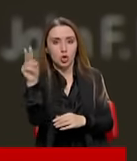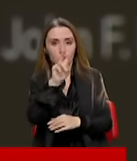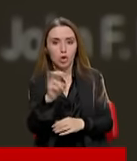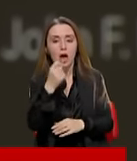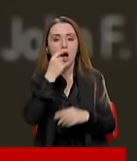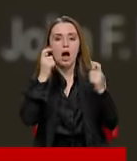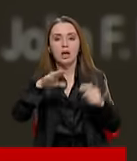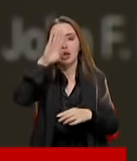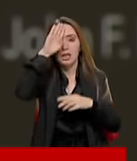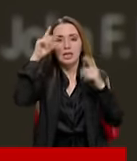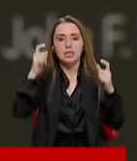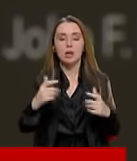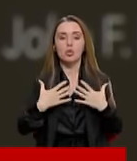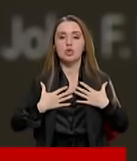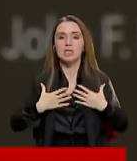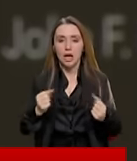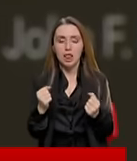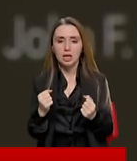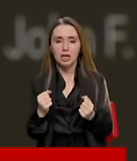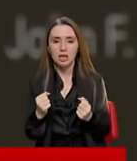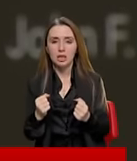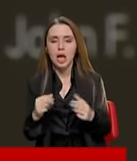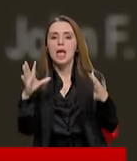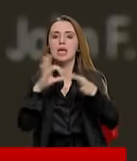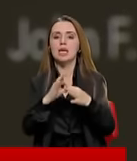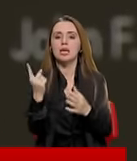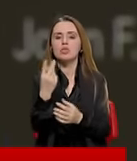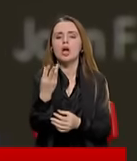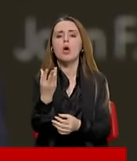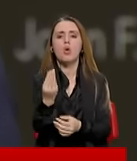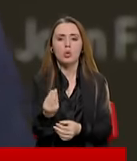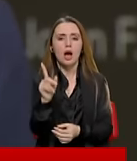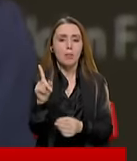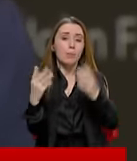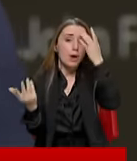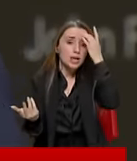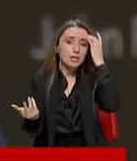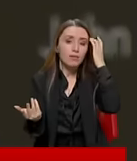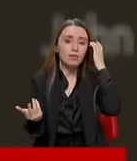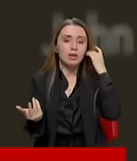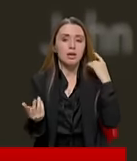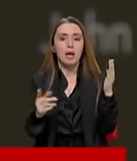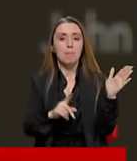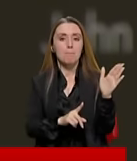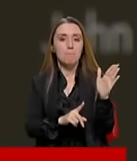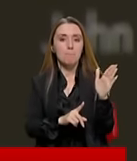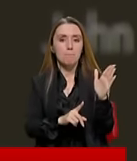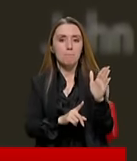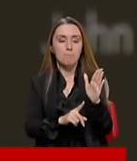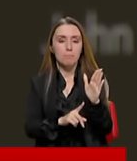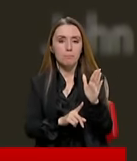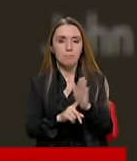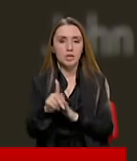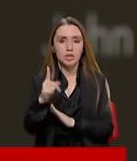Ankara ve İstanbul'un da sağlığını Eee ilgilendiren bir şey olmasına rağmen maalesef başarılı yani